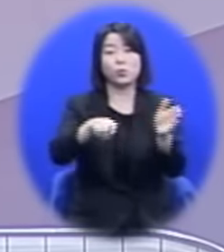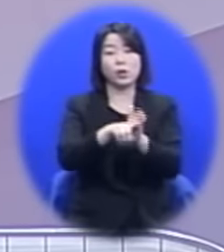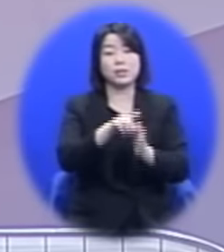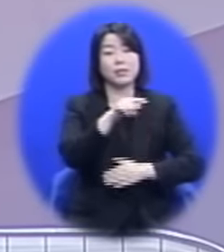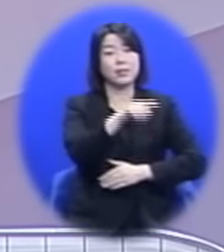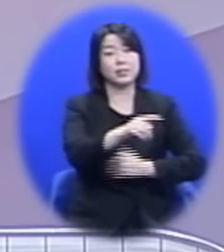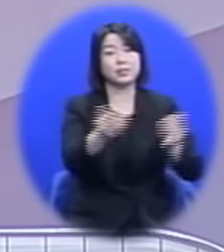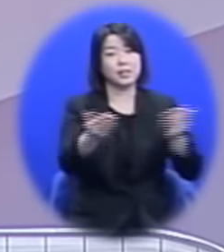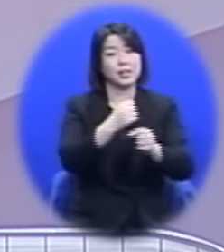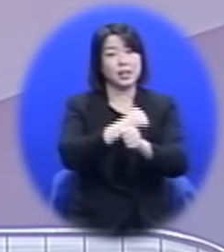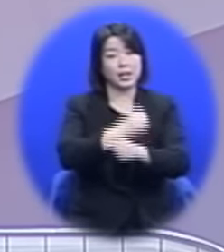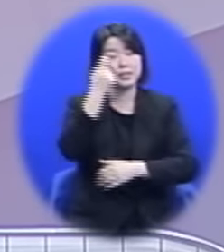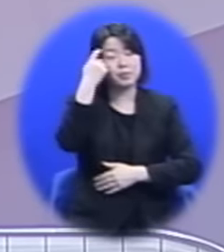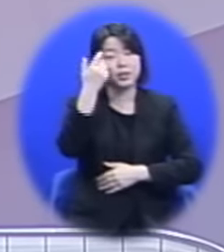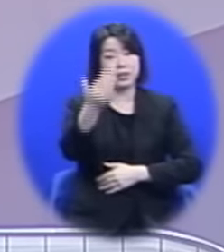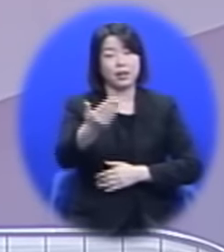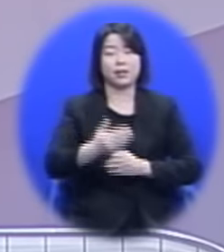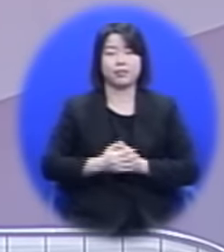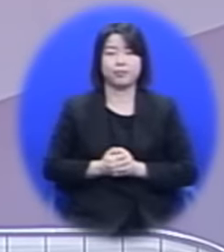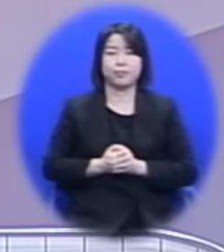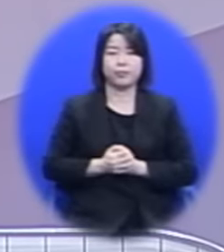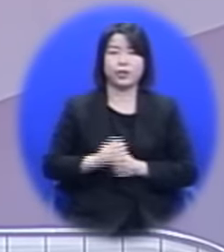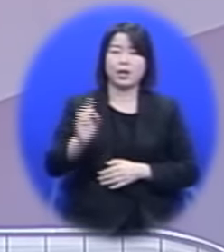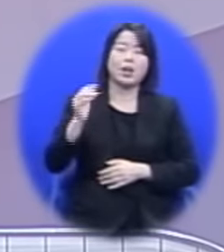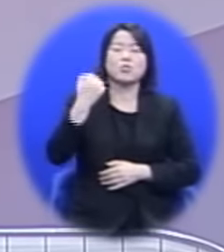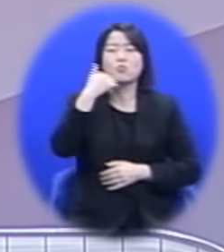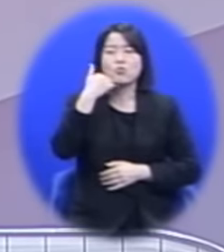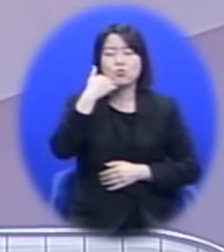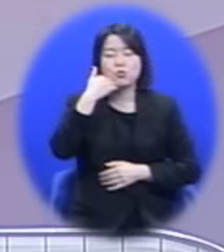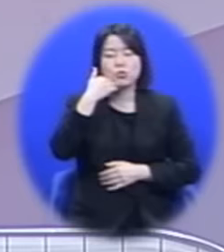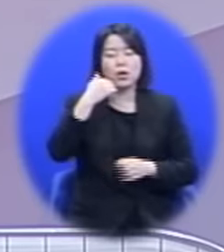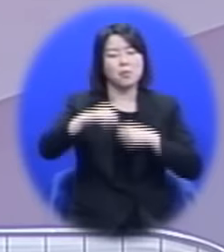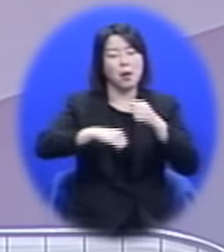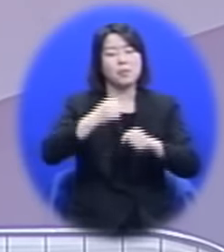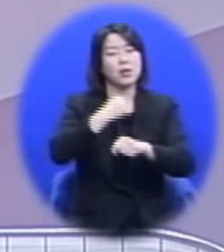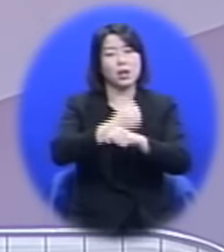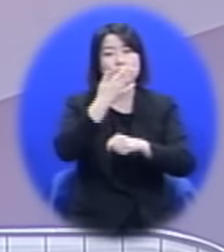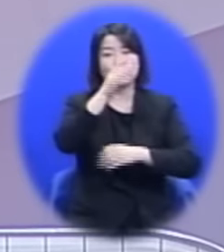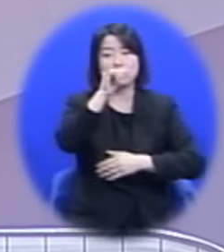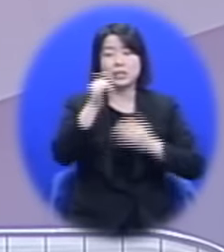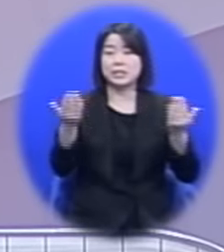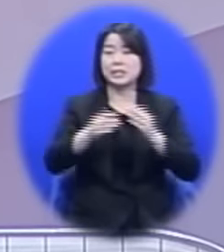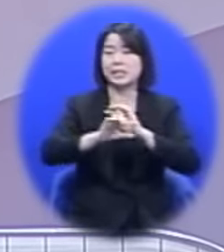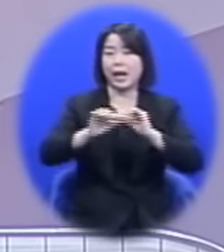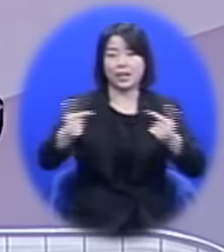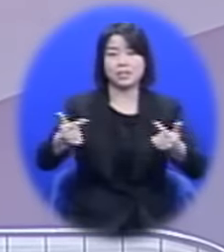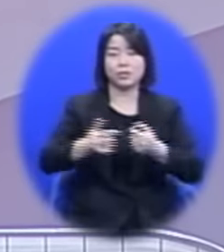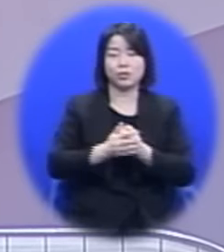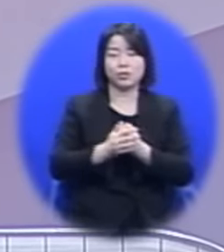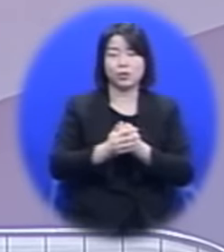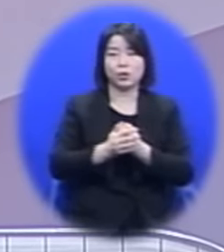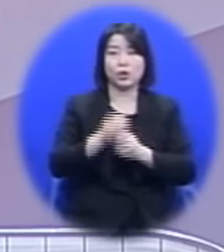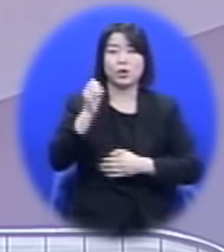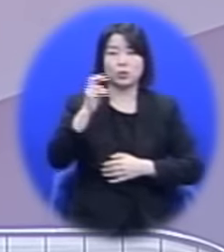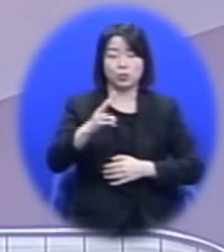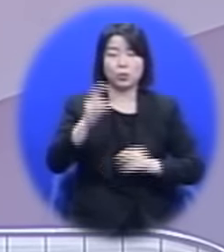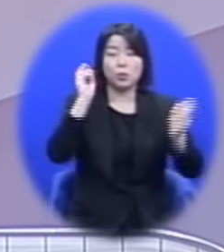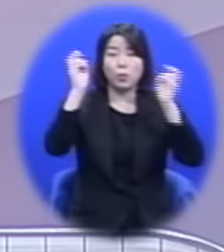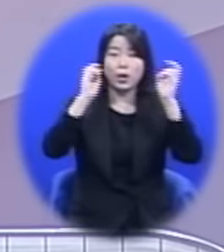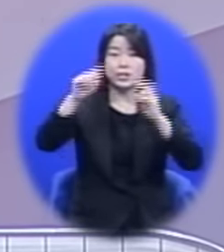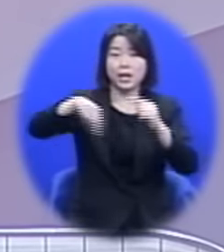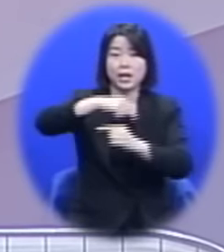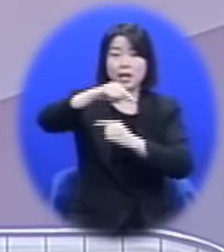일을 하십니까? 아무나 할수 있는 일은 아닙니다. 게다가 그분은 회사를 경영할